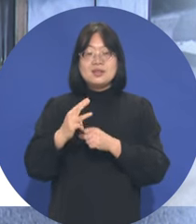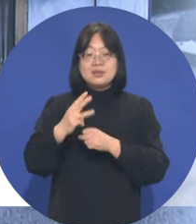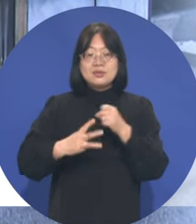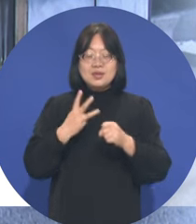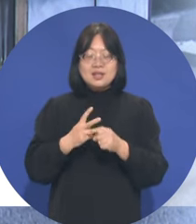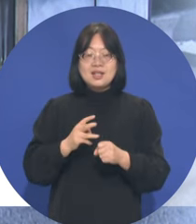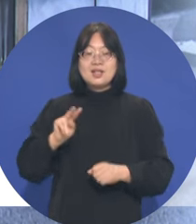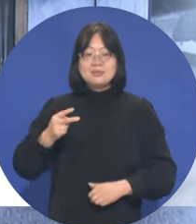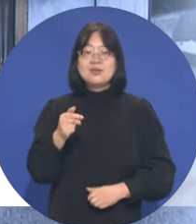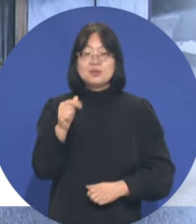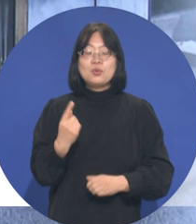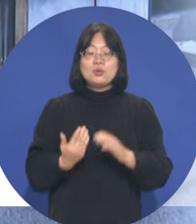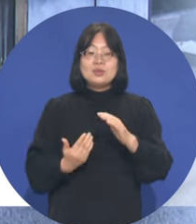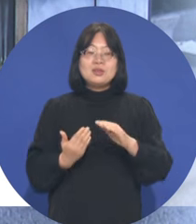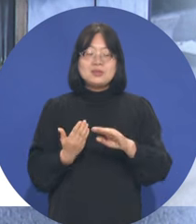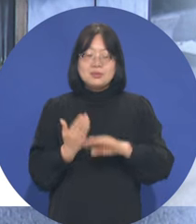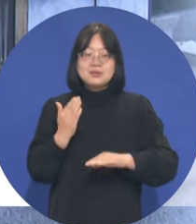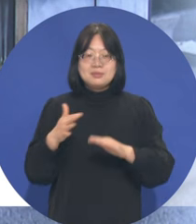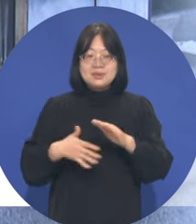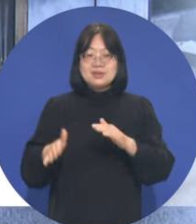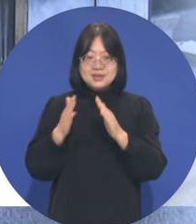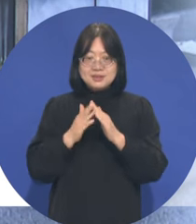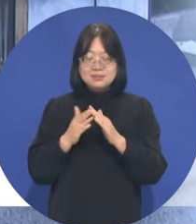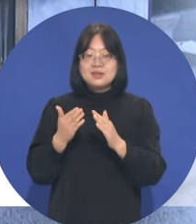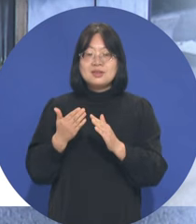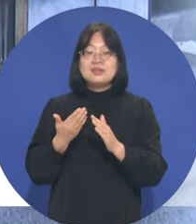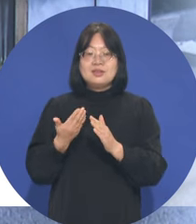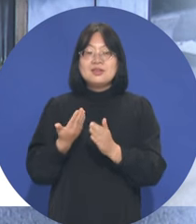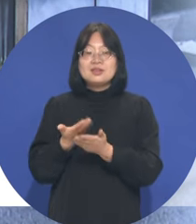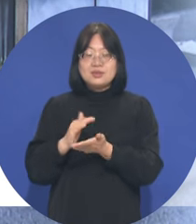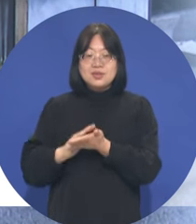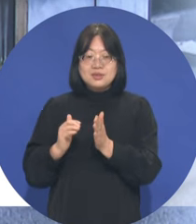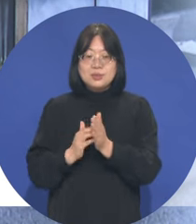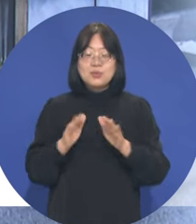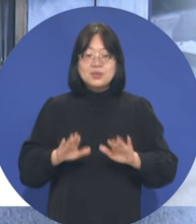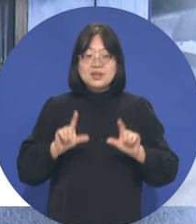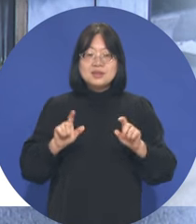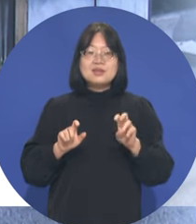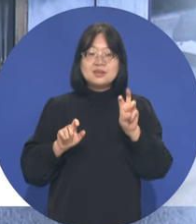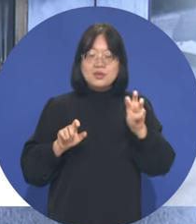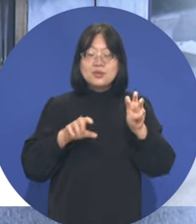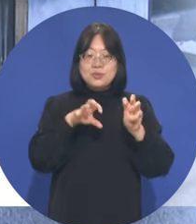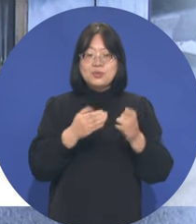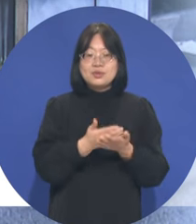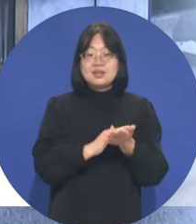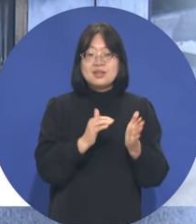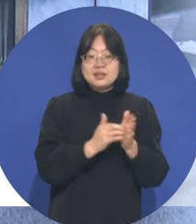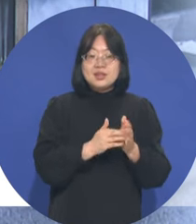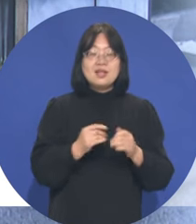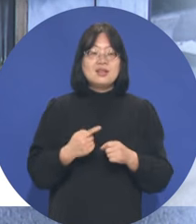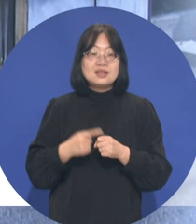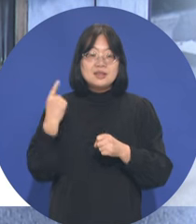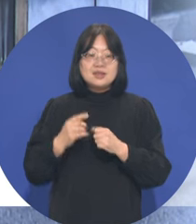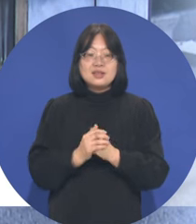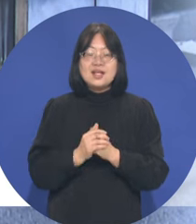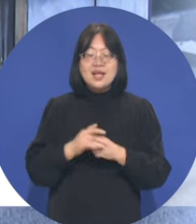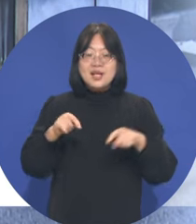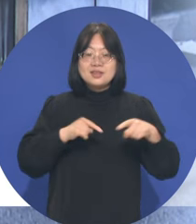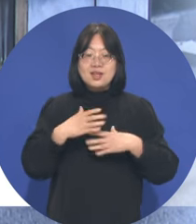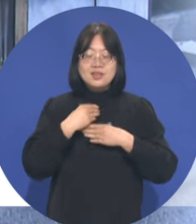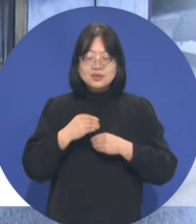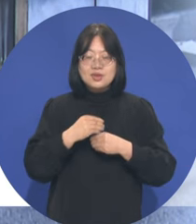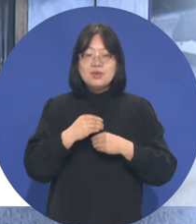넘는 빈집을 정비했고 올해는 30곳을 정비할 계획인데요 지난 7월에는 행정안전부 공무의 선정도 국비도